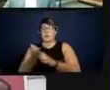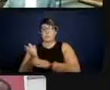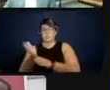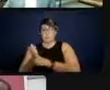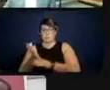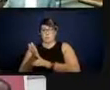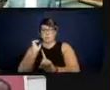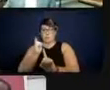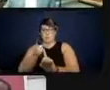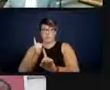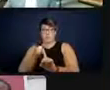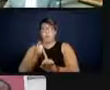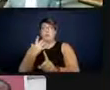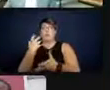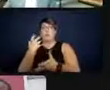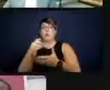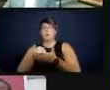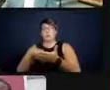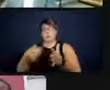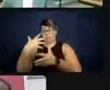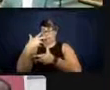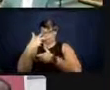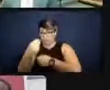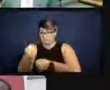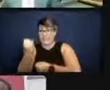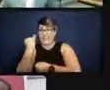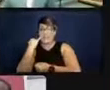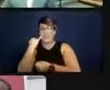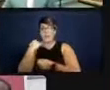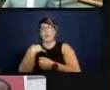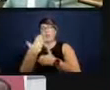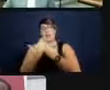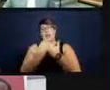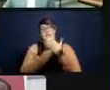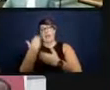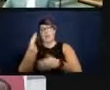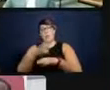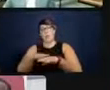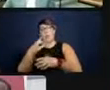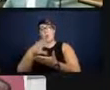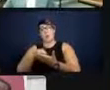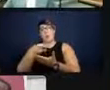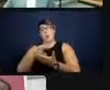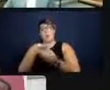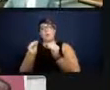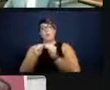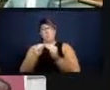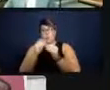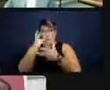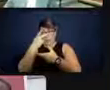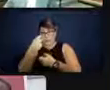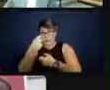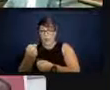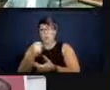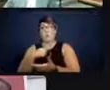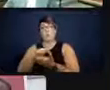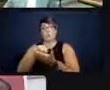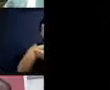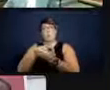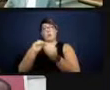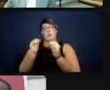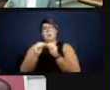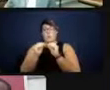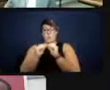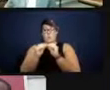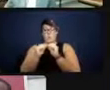والعملي، ونحن نشرك الطلاب في عملية التعلم. نحن نعترف بأن كنا كلما أضفنا لهم هذه